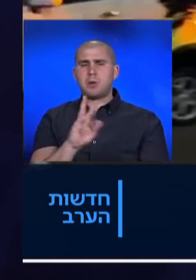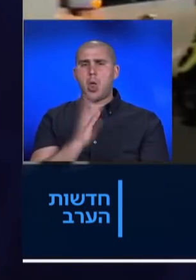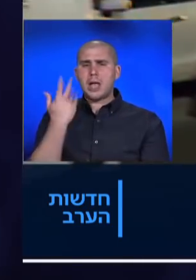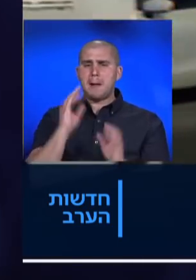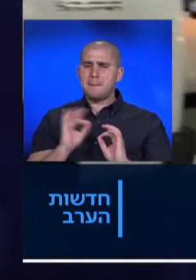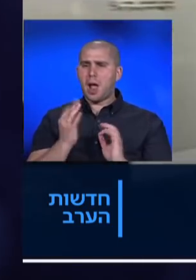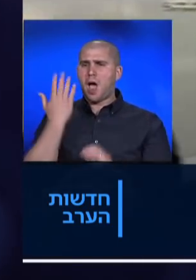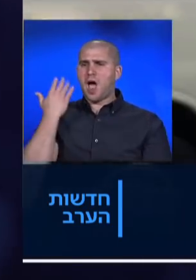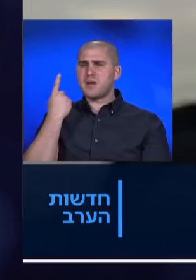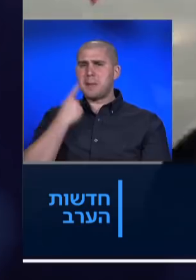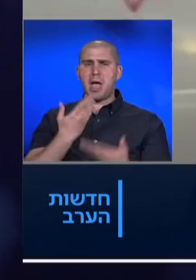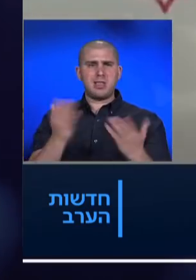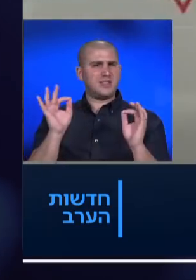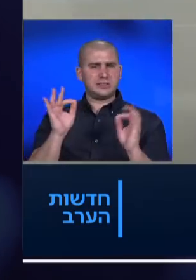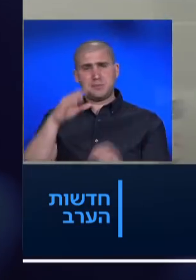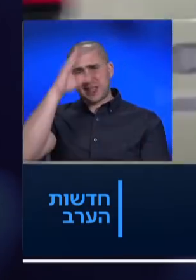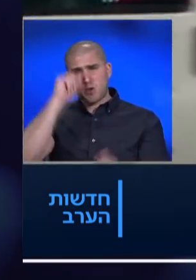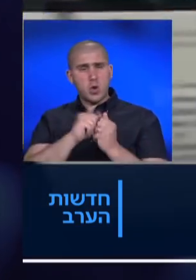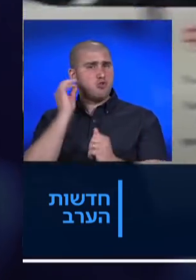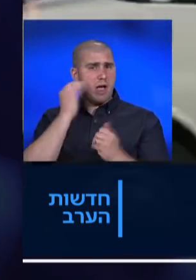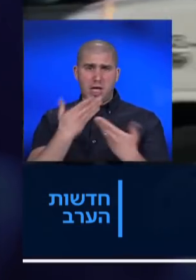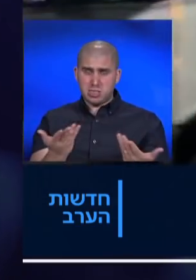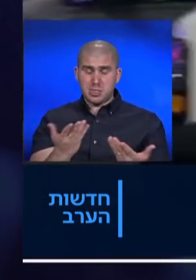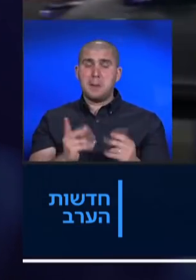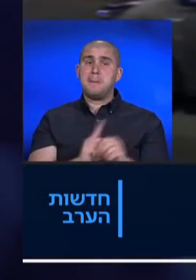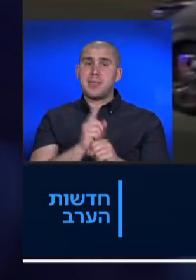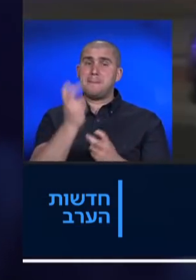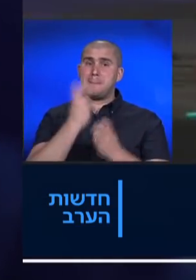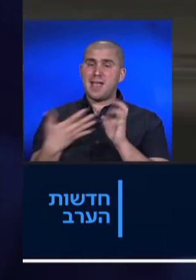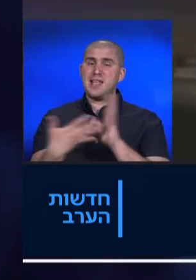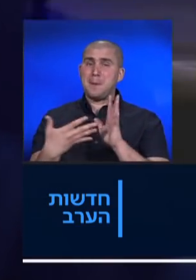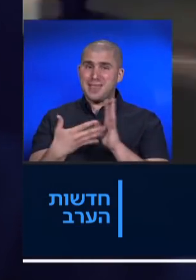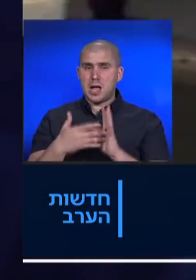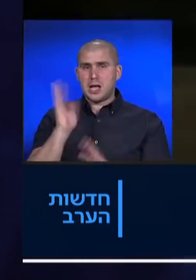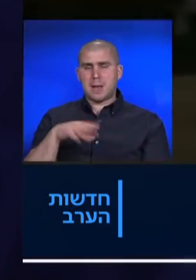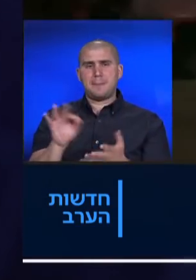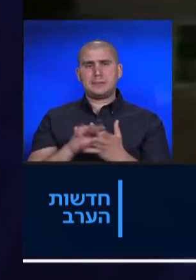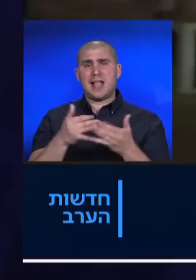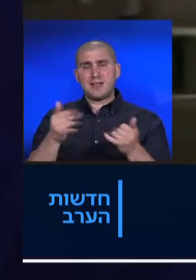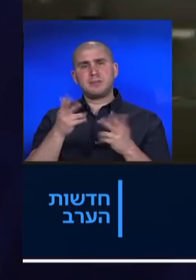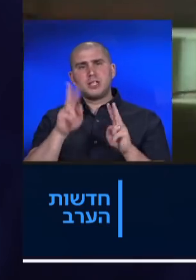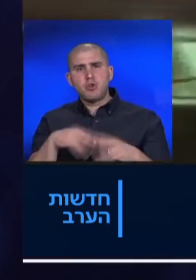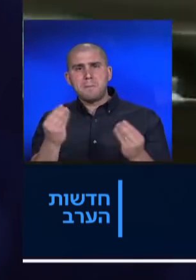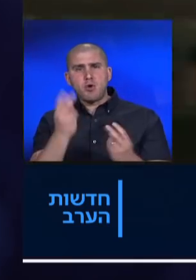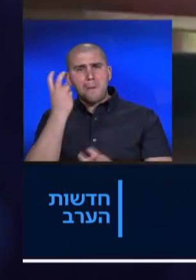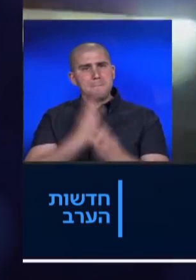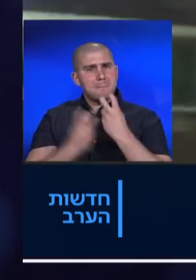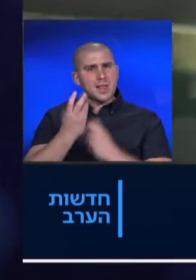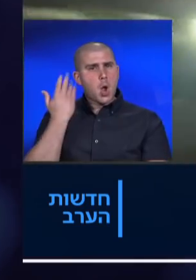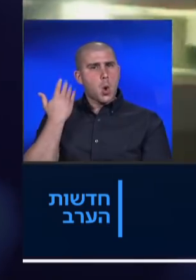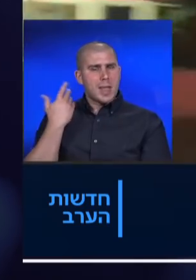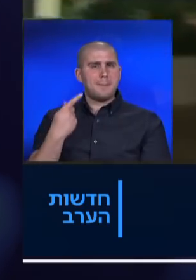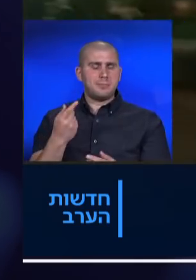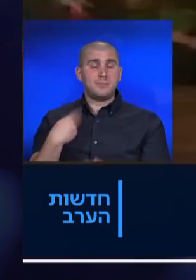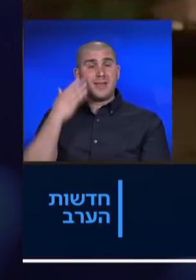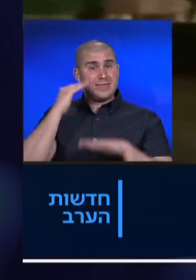פלילי, לא לגבר ולא לאישה. כרגע המידע ייבדק כמובן גם ברווחה, אם היה איזשהו מידע מקדים. ונזכיר, רק בשבוע